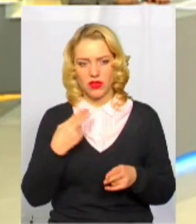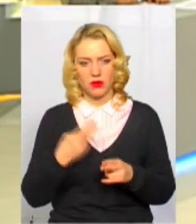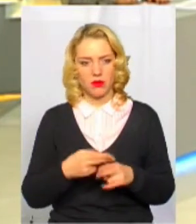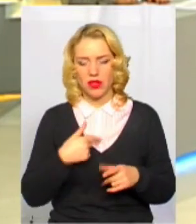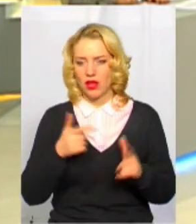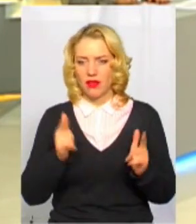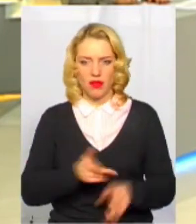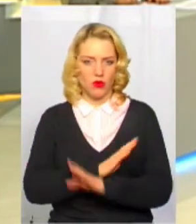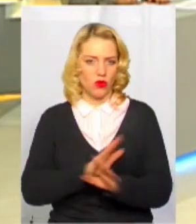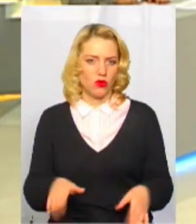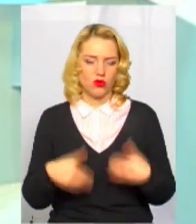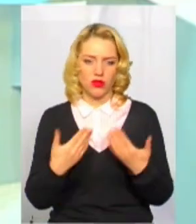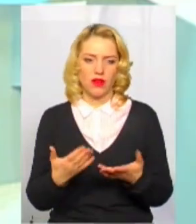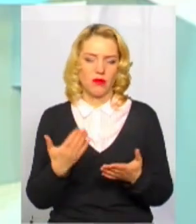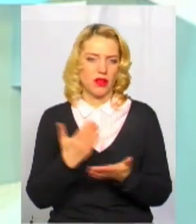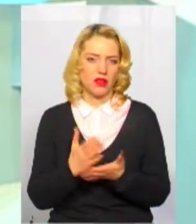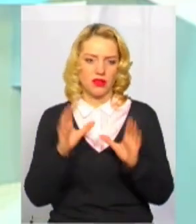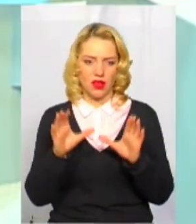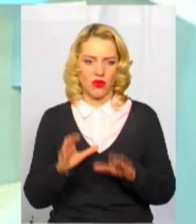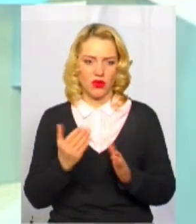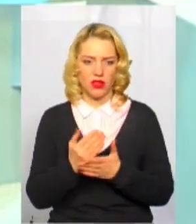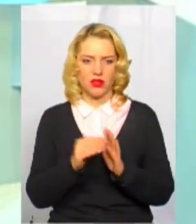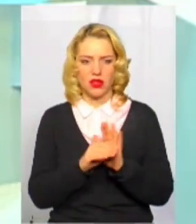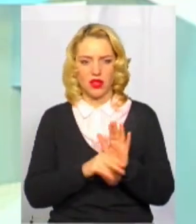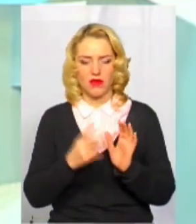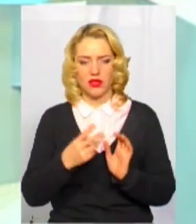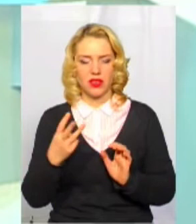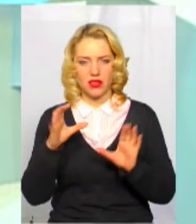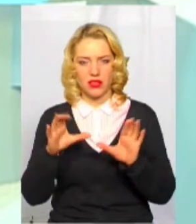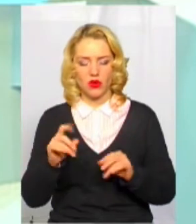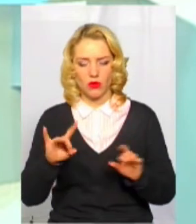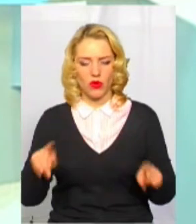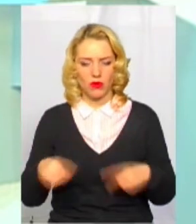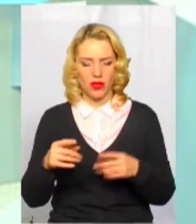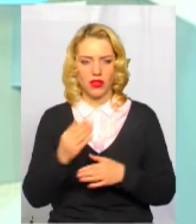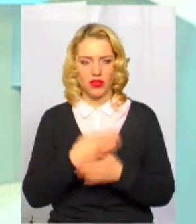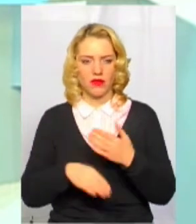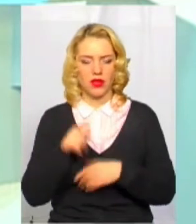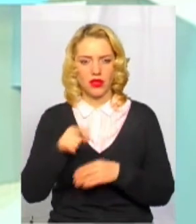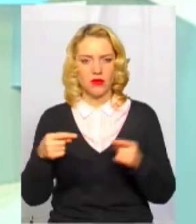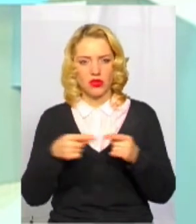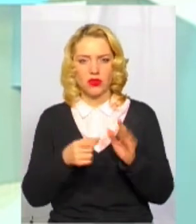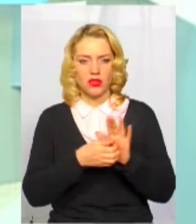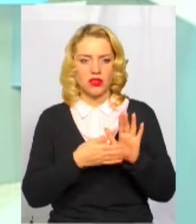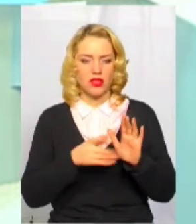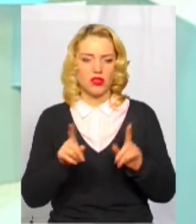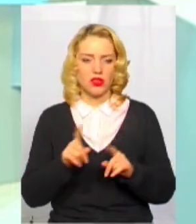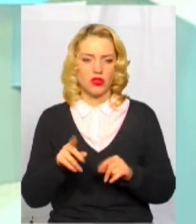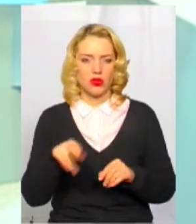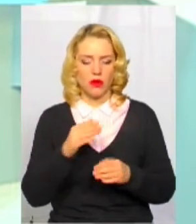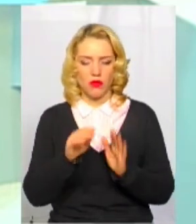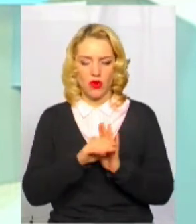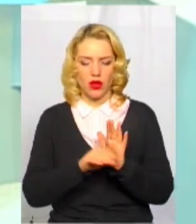можу з вами погодитись, тому що є закон, є стаття 23 закону про реабілітацію інвалідів, там чітко зазначено, що